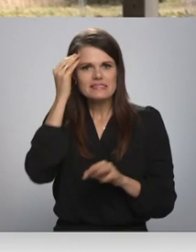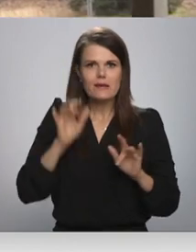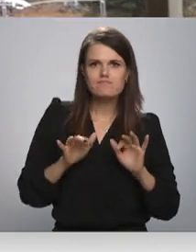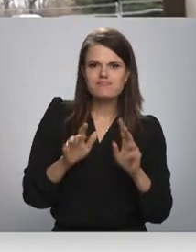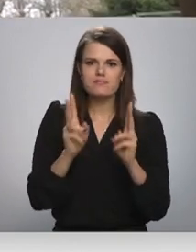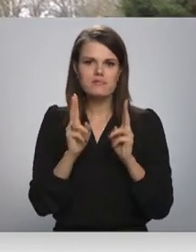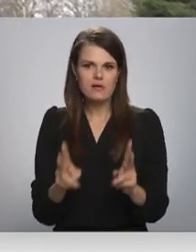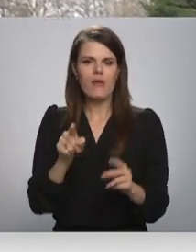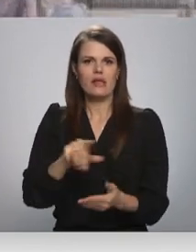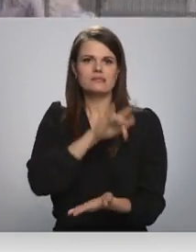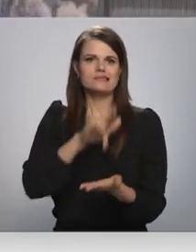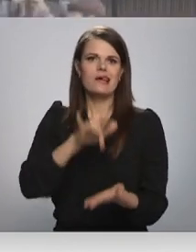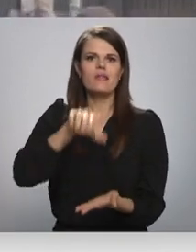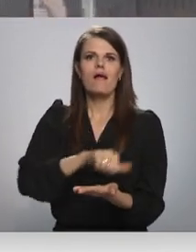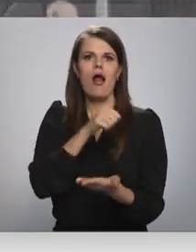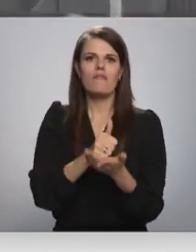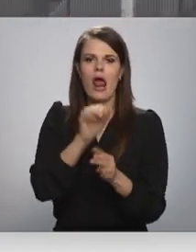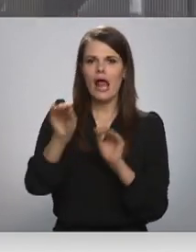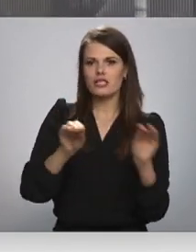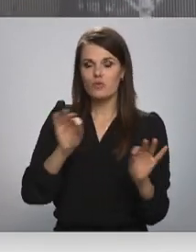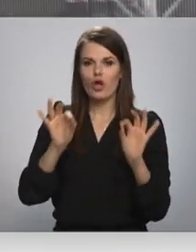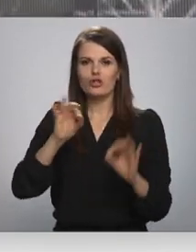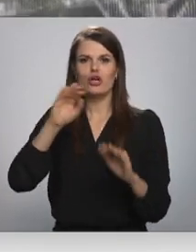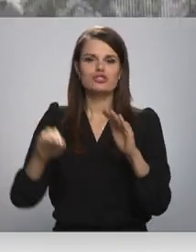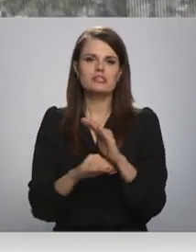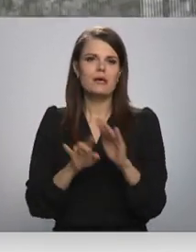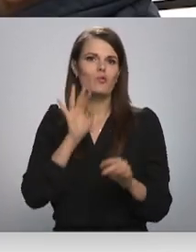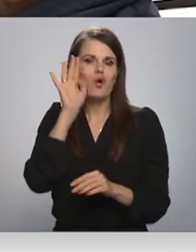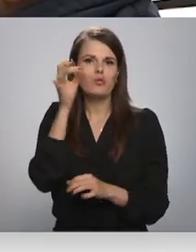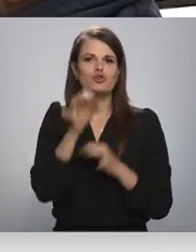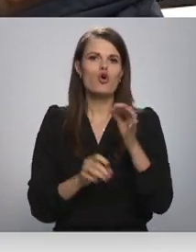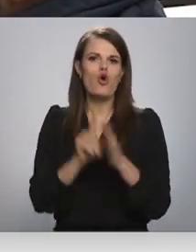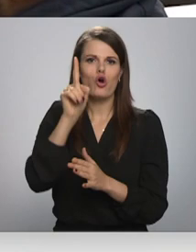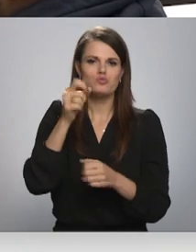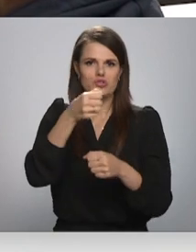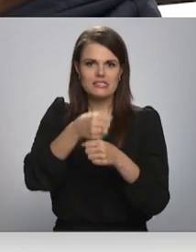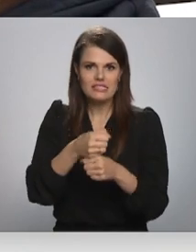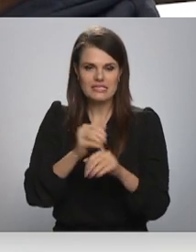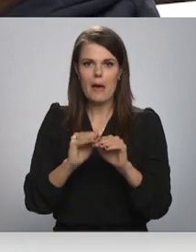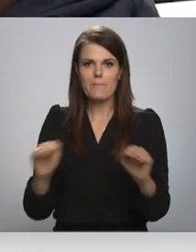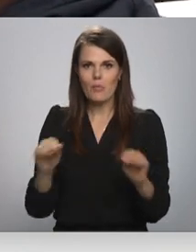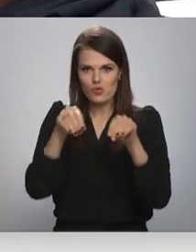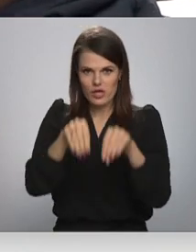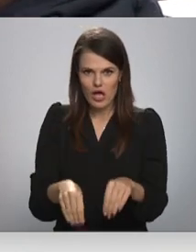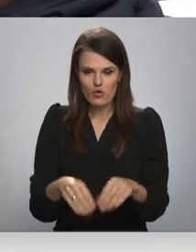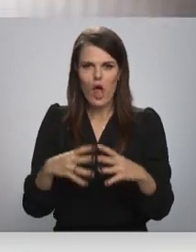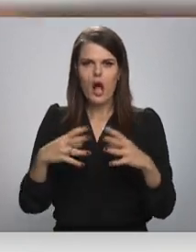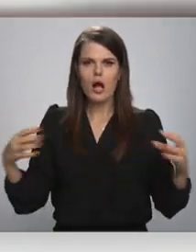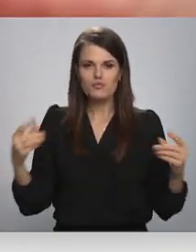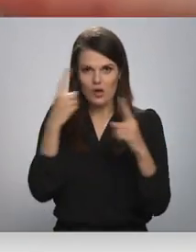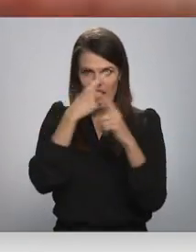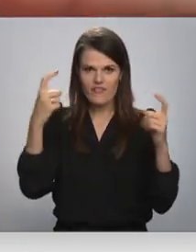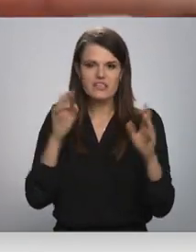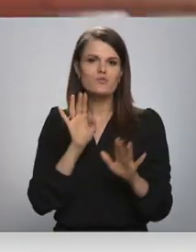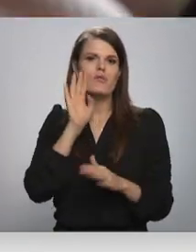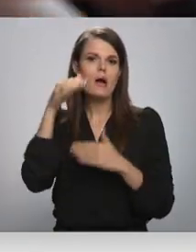centra galvenais eksponāts. Tieši zem topošās kosmosa stacijas ēkas pamatos šodien tika ieguldīta kapsula ar vēstījumu